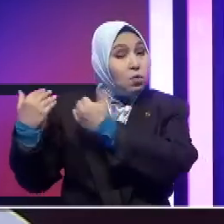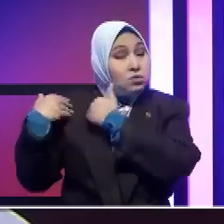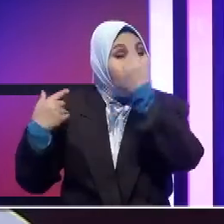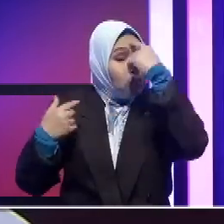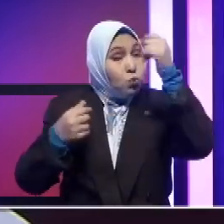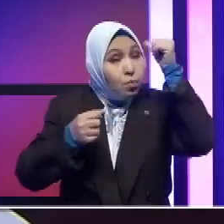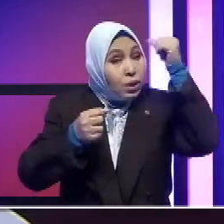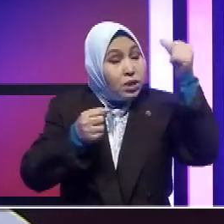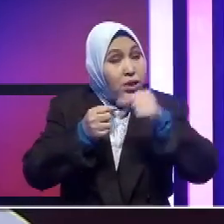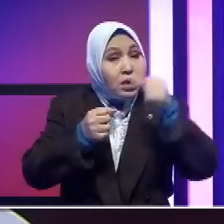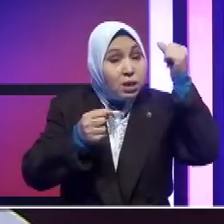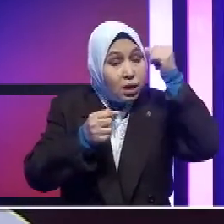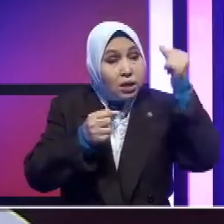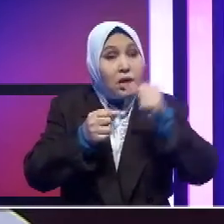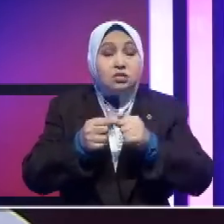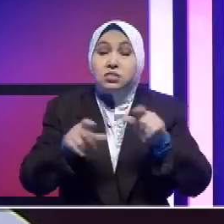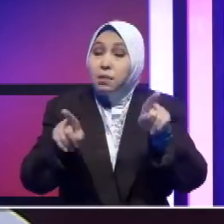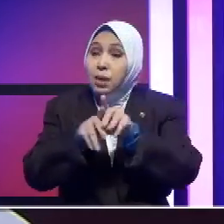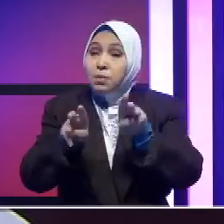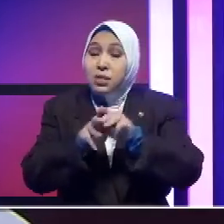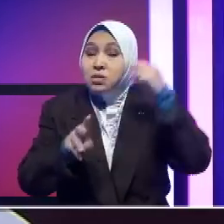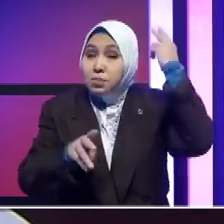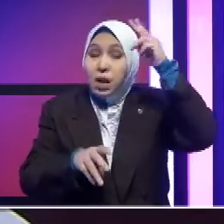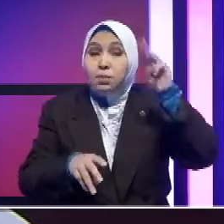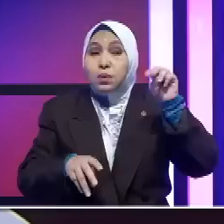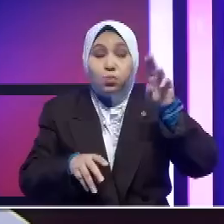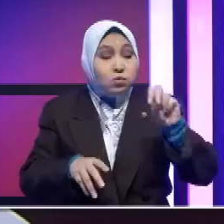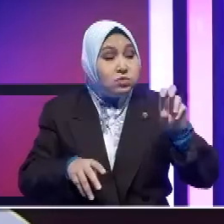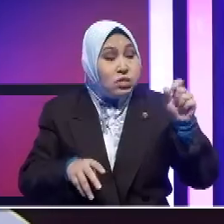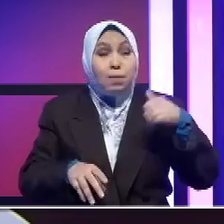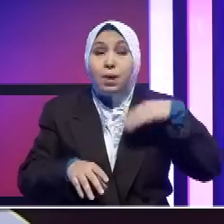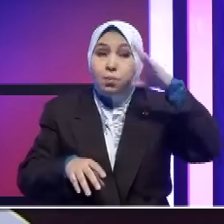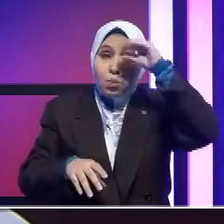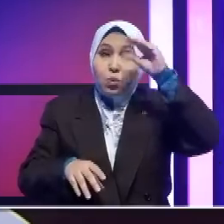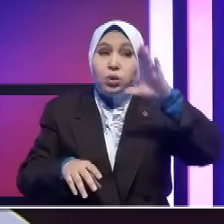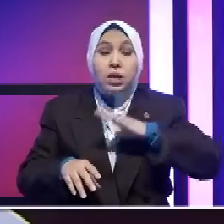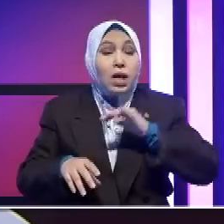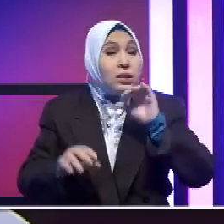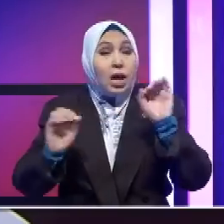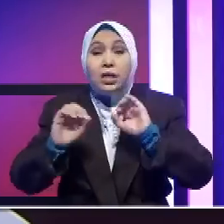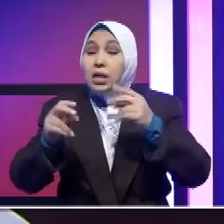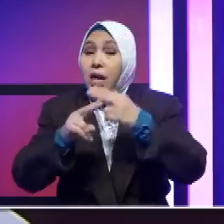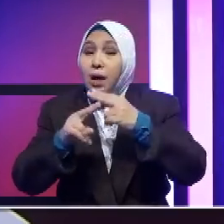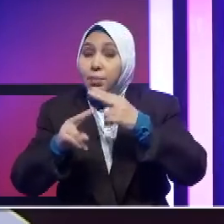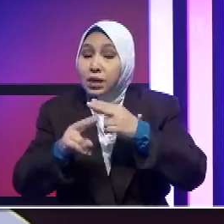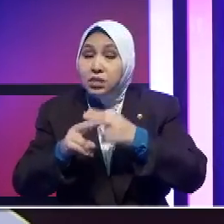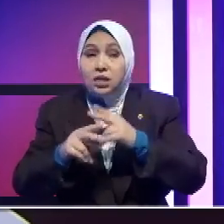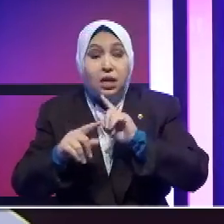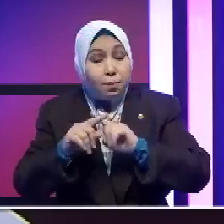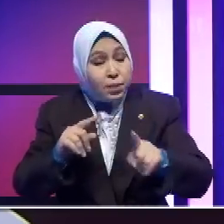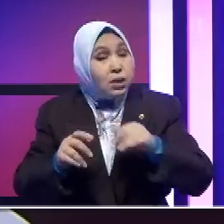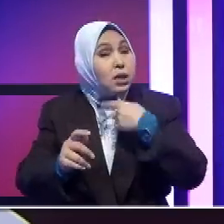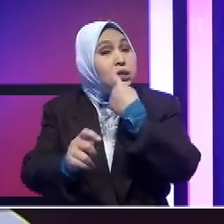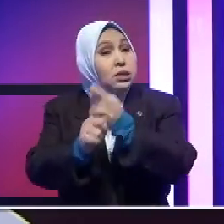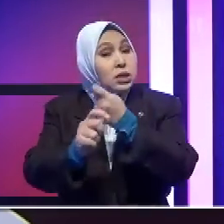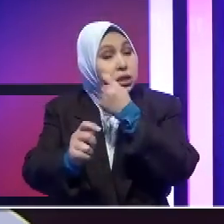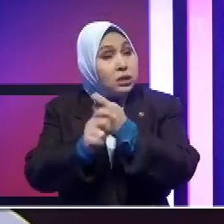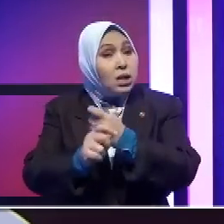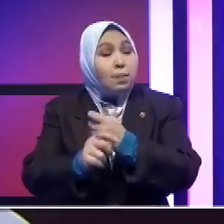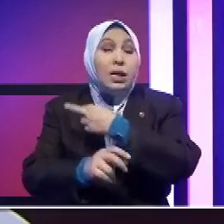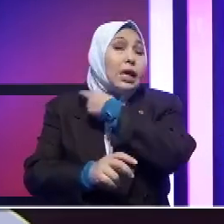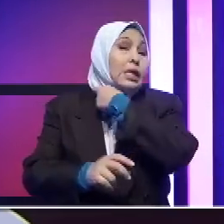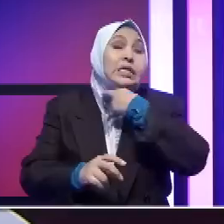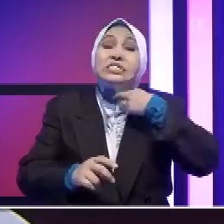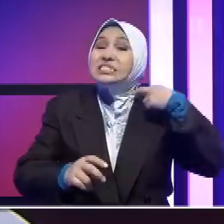mengingatkan seperti Nabi Musa, seperti pemuda ni tak dikenali namanya, tetapi beliau tetap dalam risiko